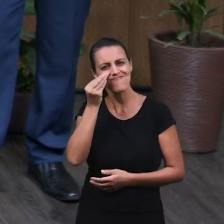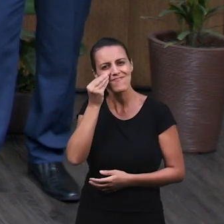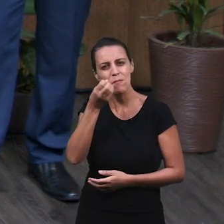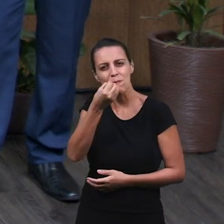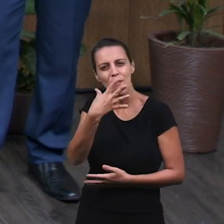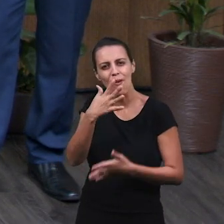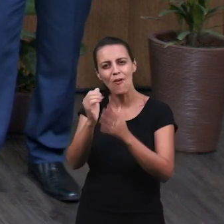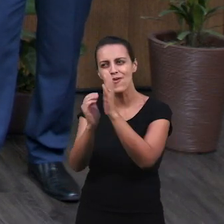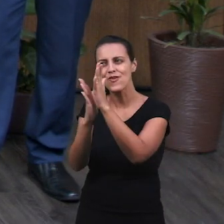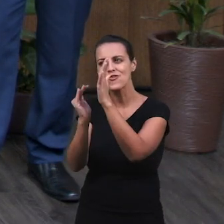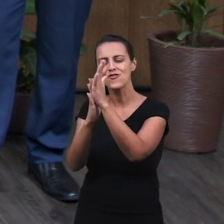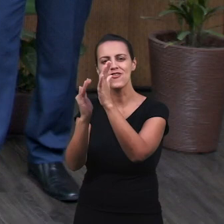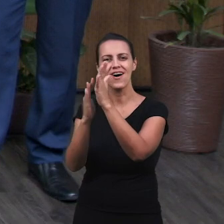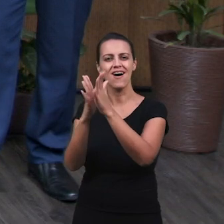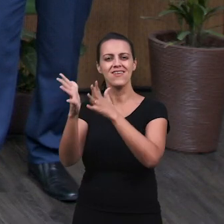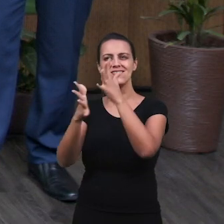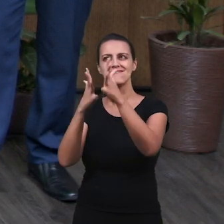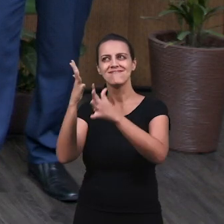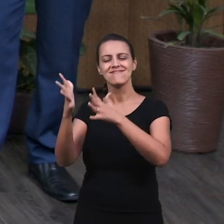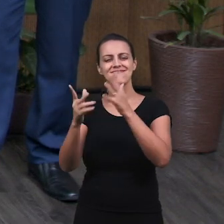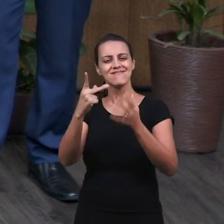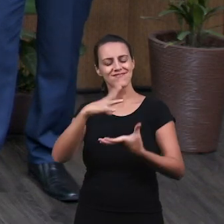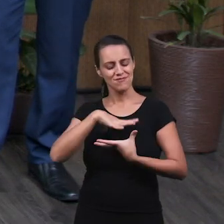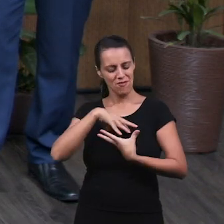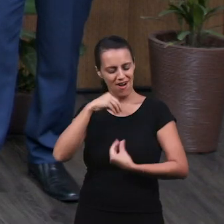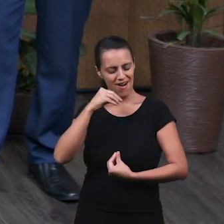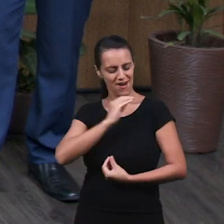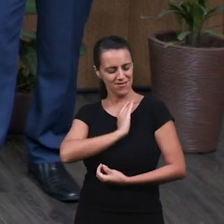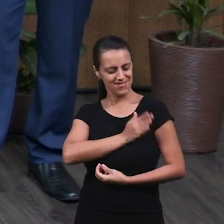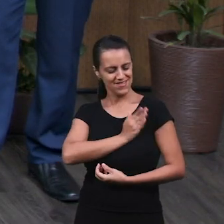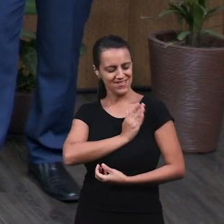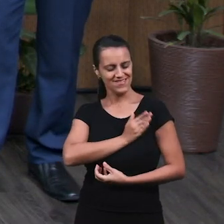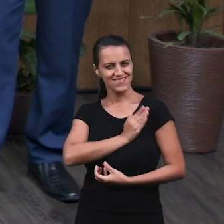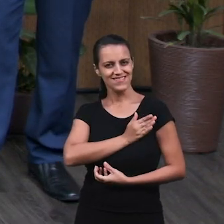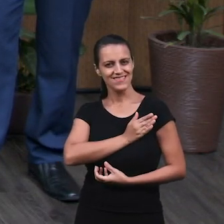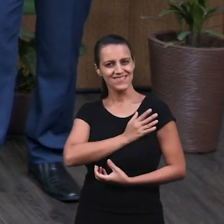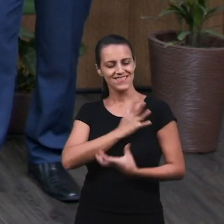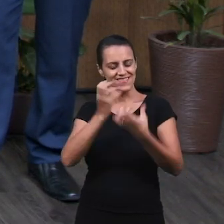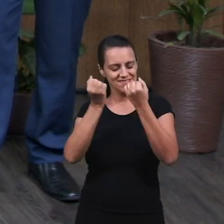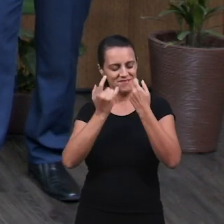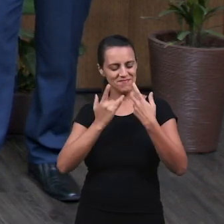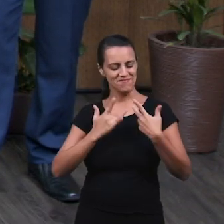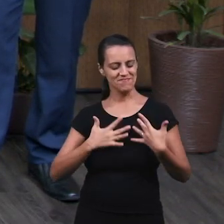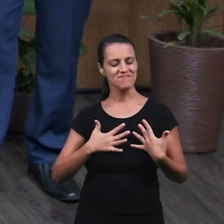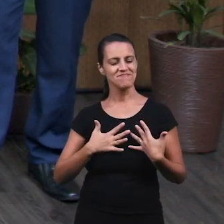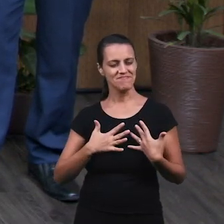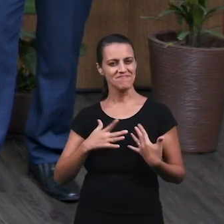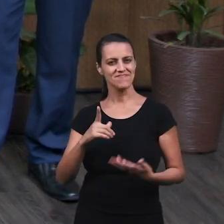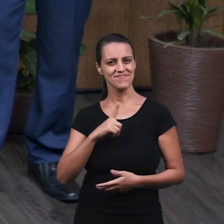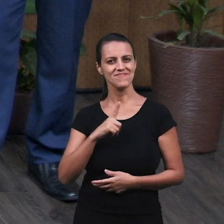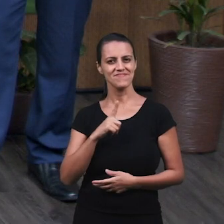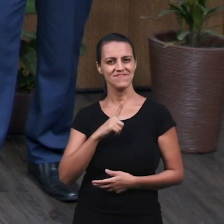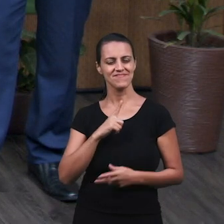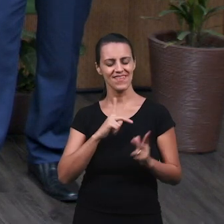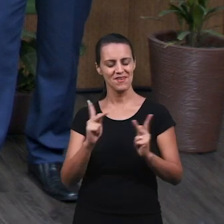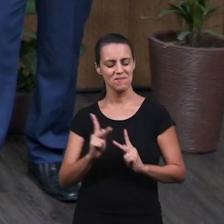votre cœur seront bénis avec paix, avec le